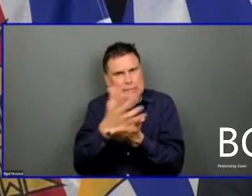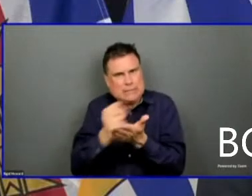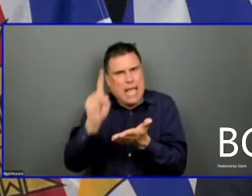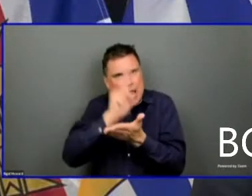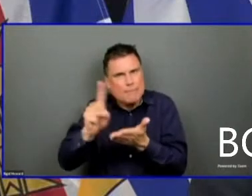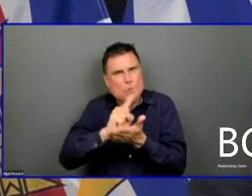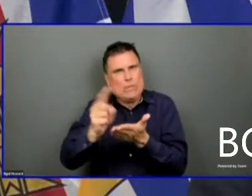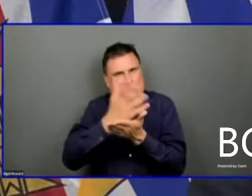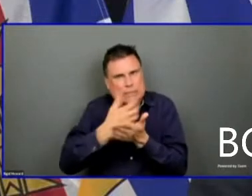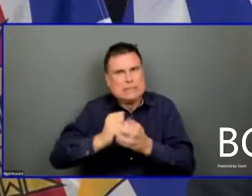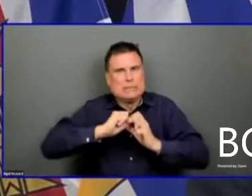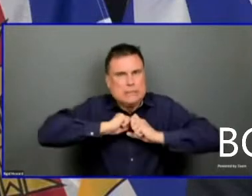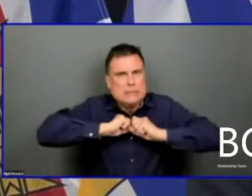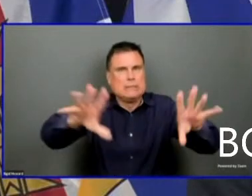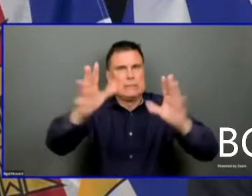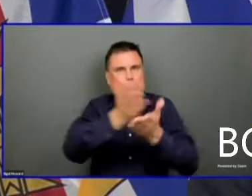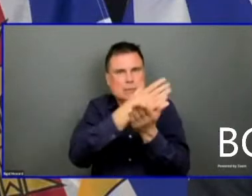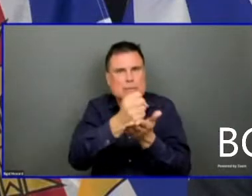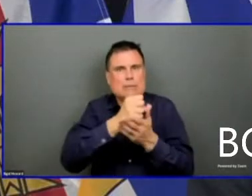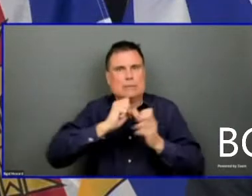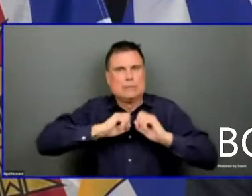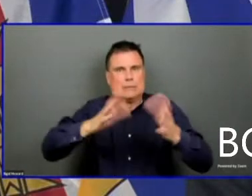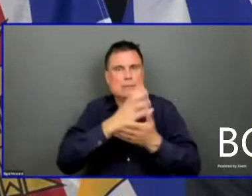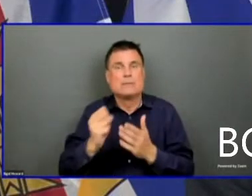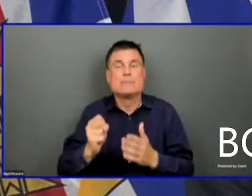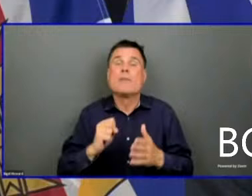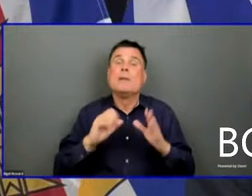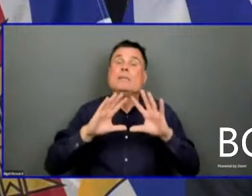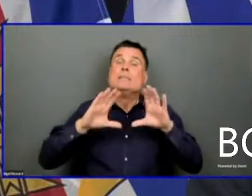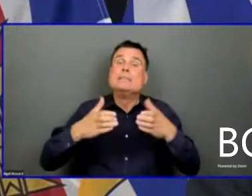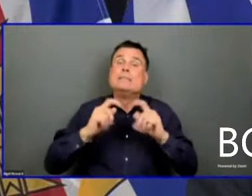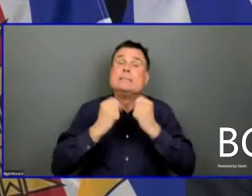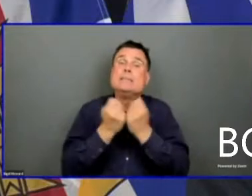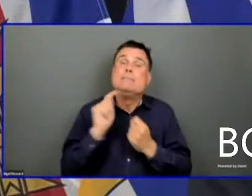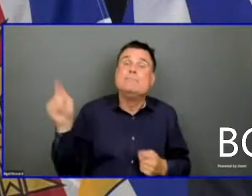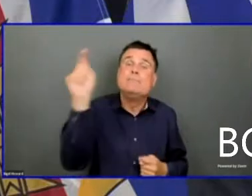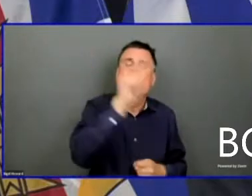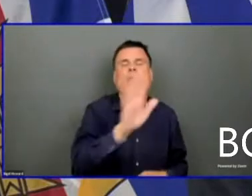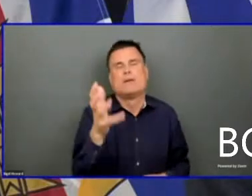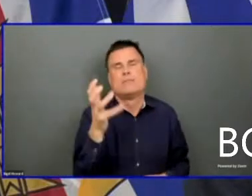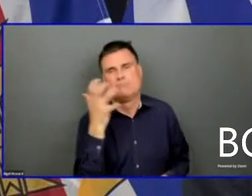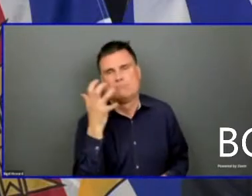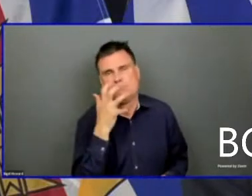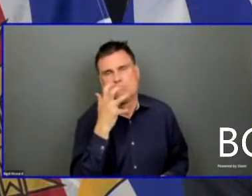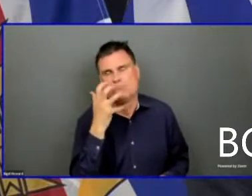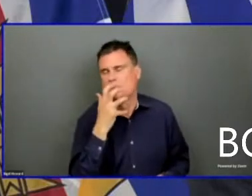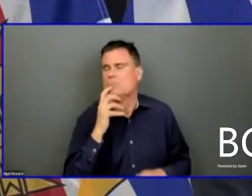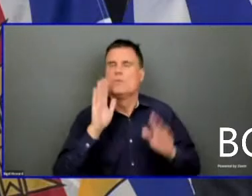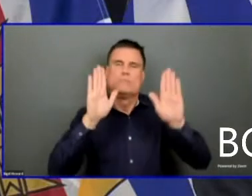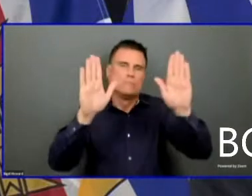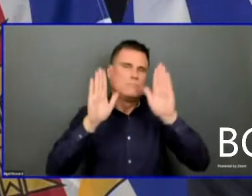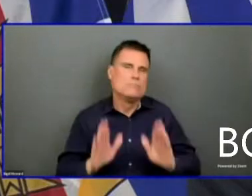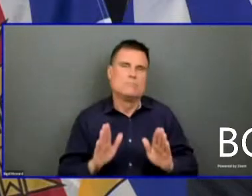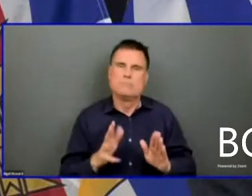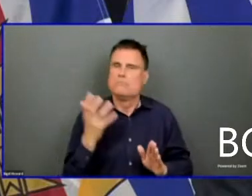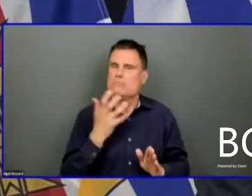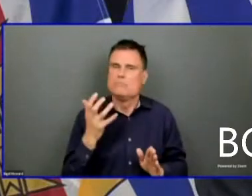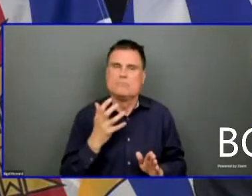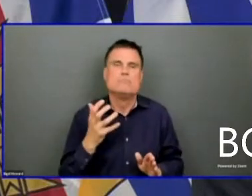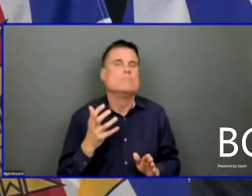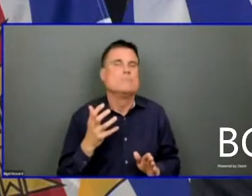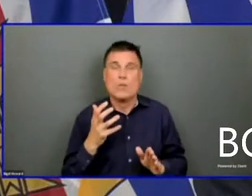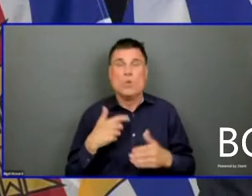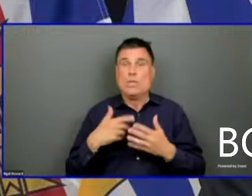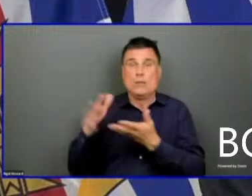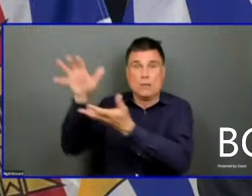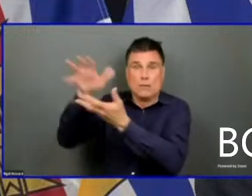开到他们那边去付出我们的员工也是付出了额外的努力。 to those clinically vulnerable, to our elders, to